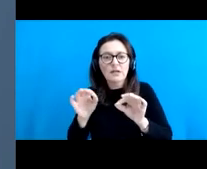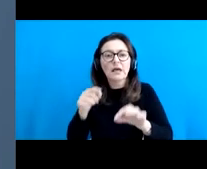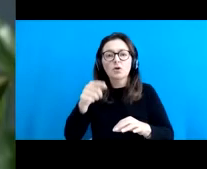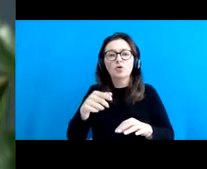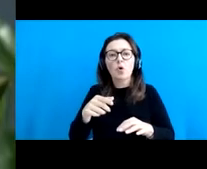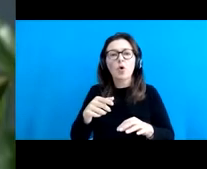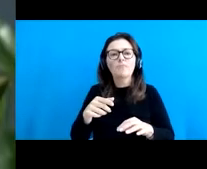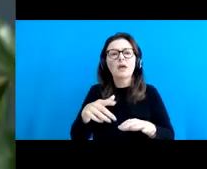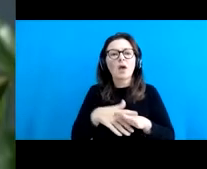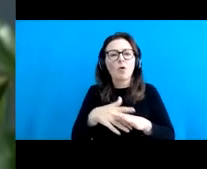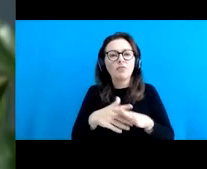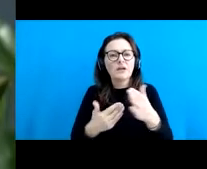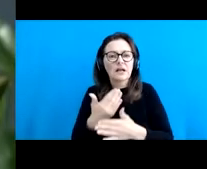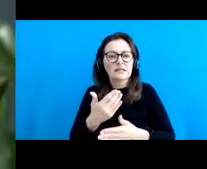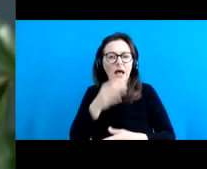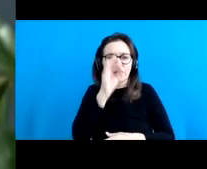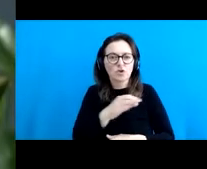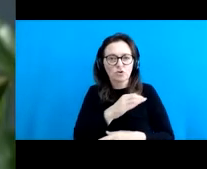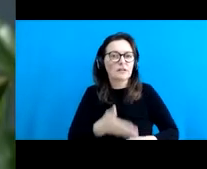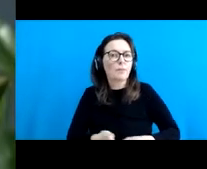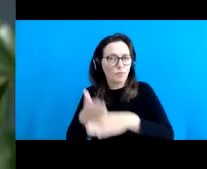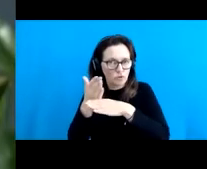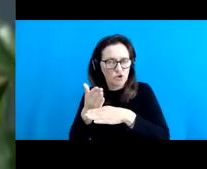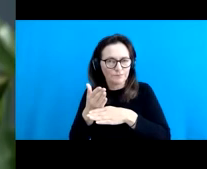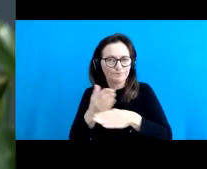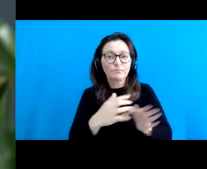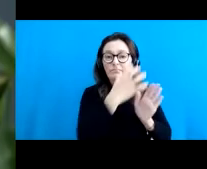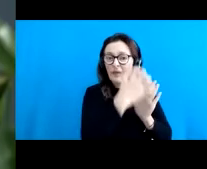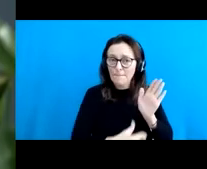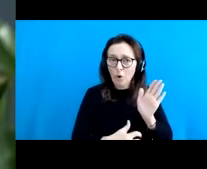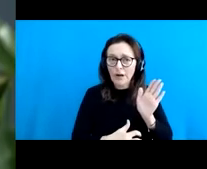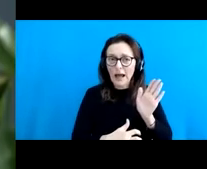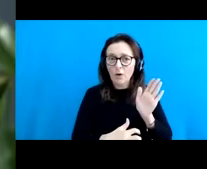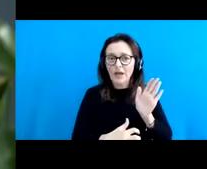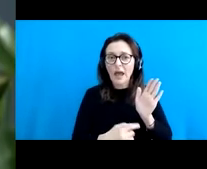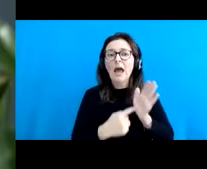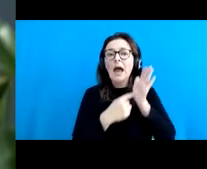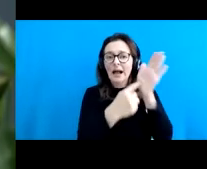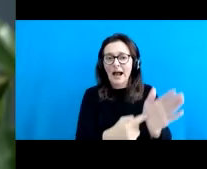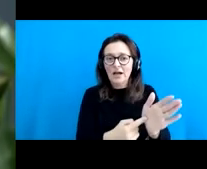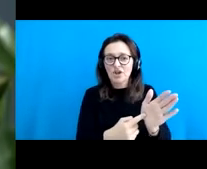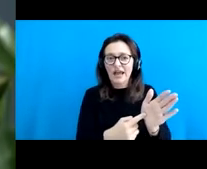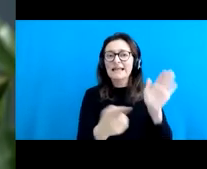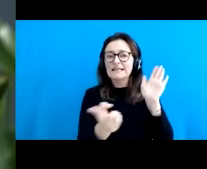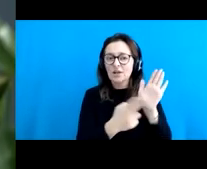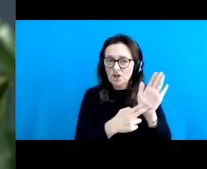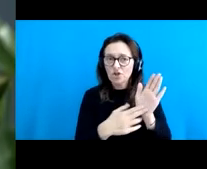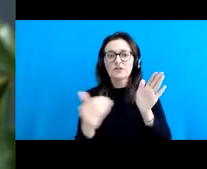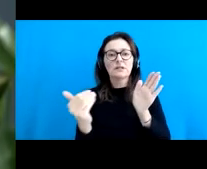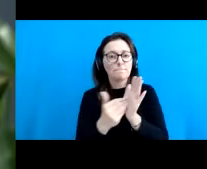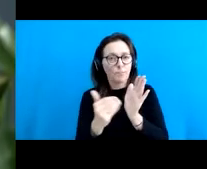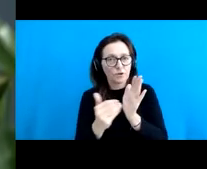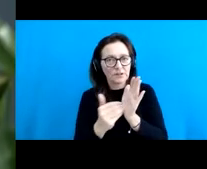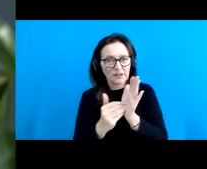prilagoditev. V poglavju so zato najprej pregledno predstavljene značilnosti, potrebe in položaj odraslih oseb z